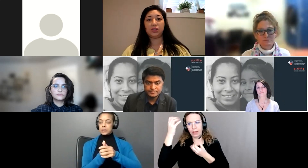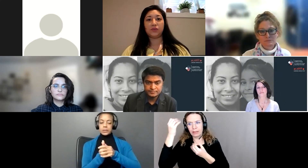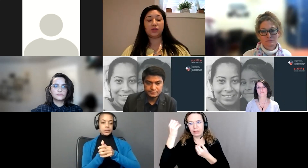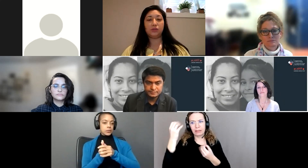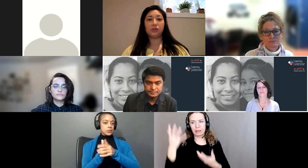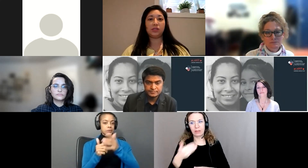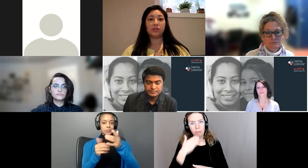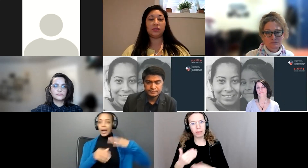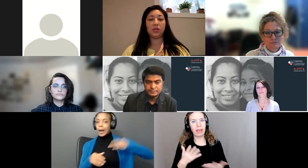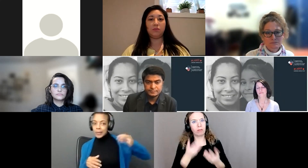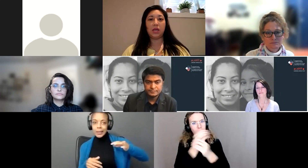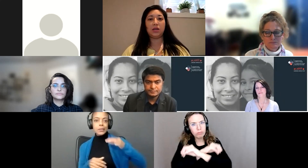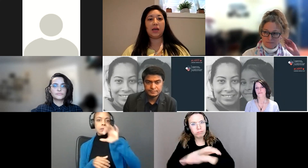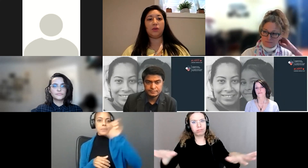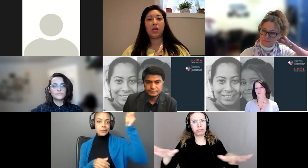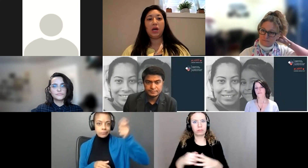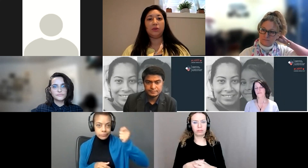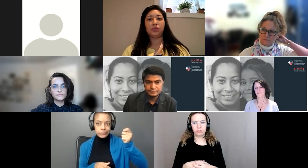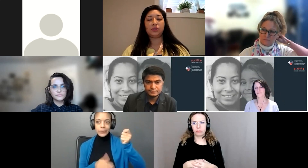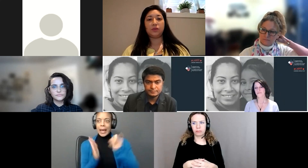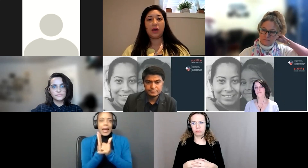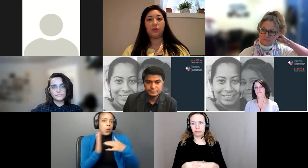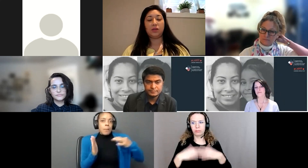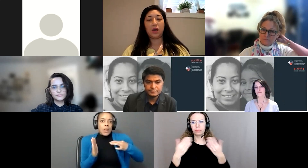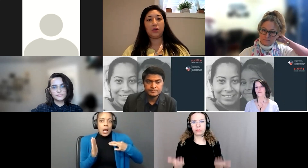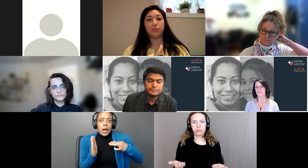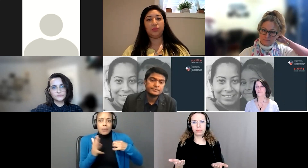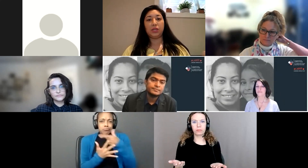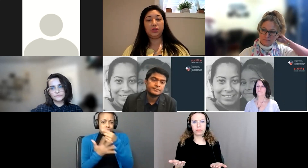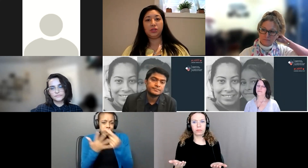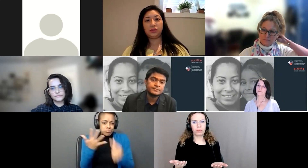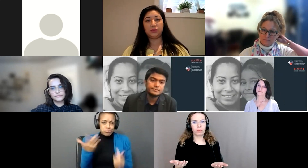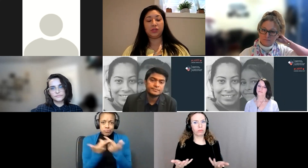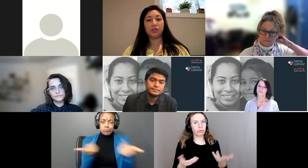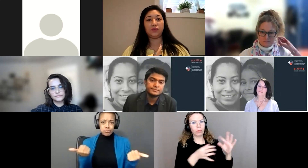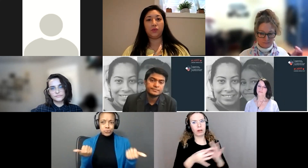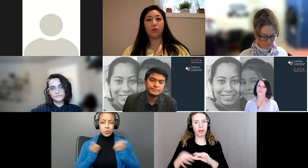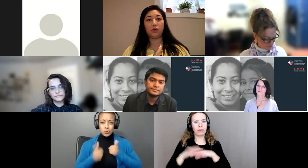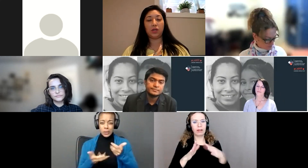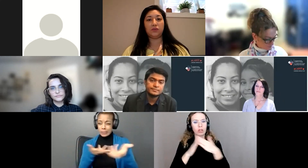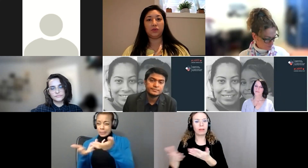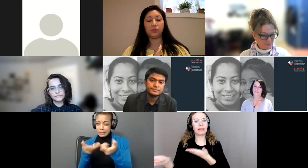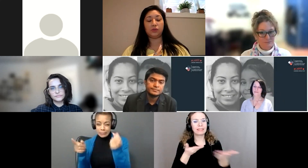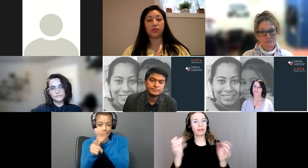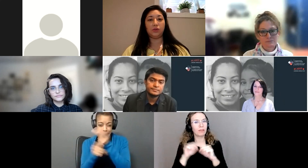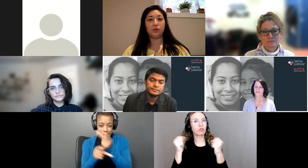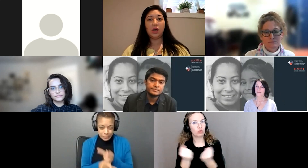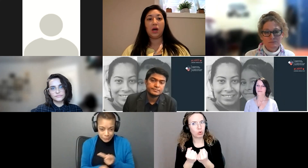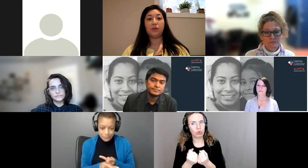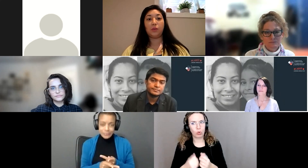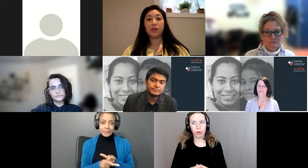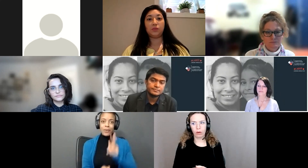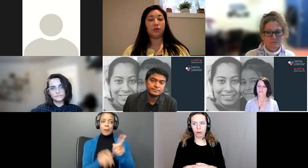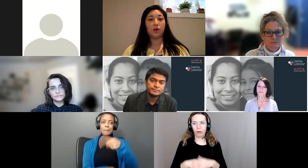distribuée dans les demandes de services sociaux, aussi